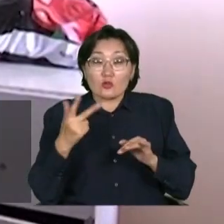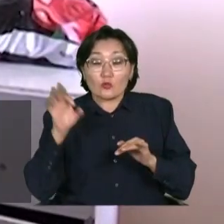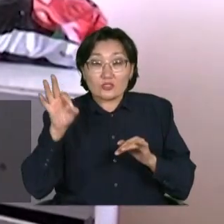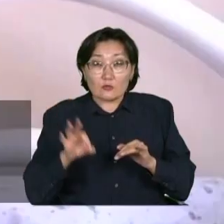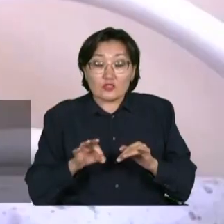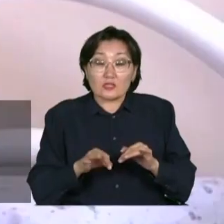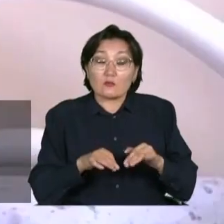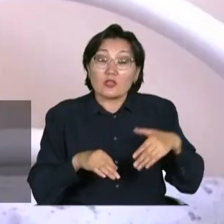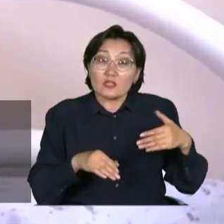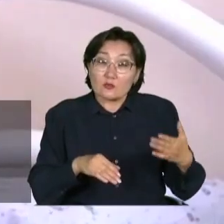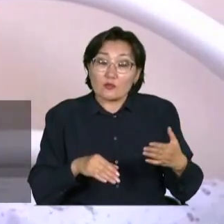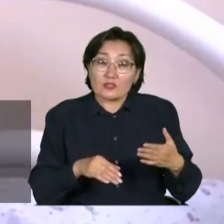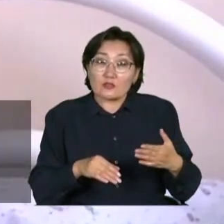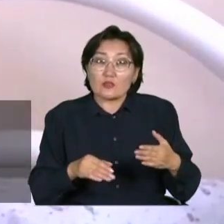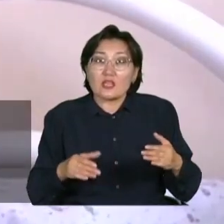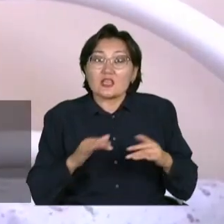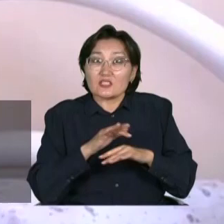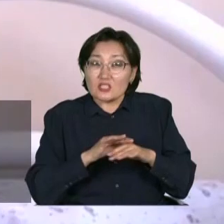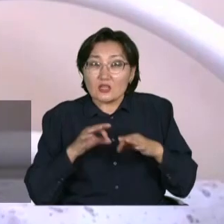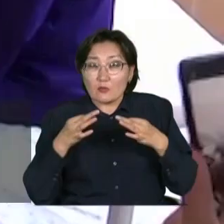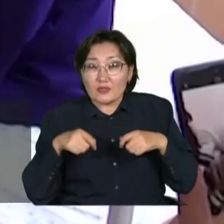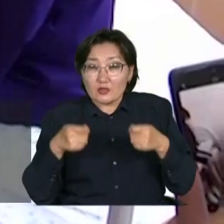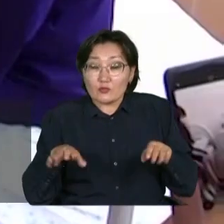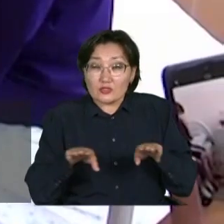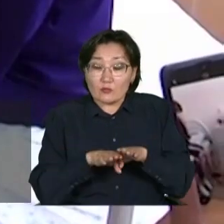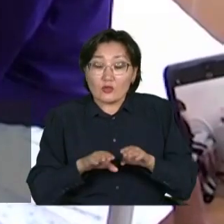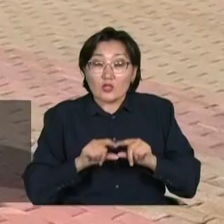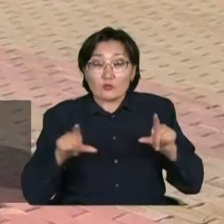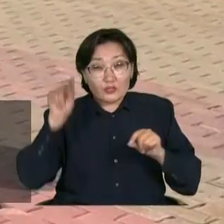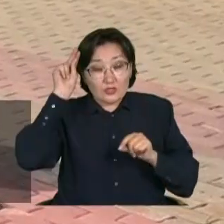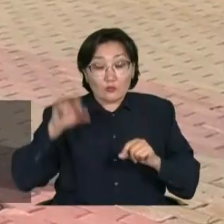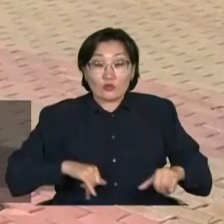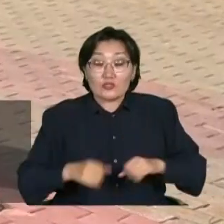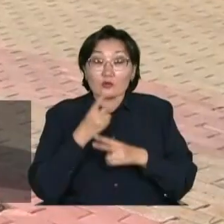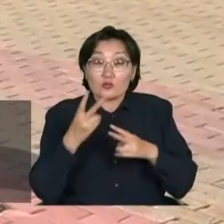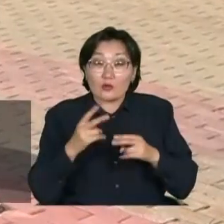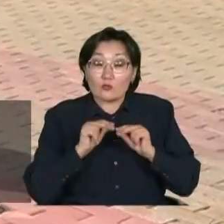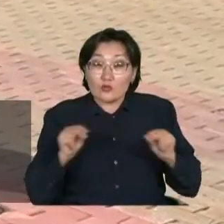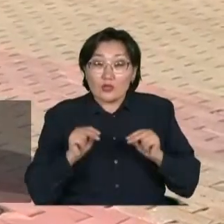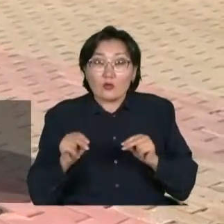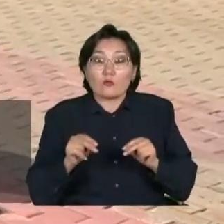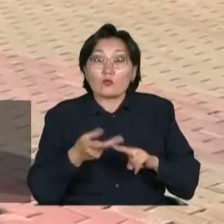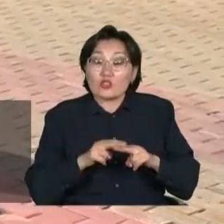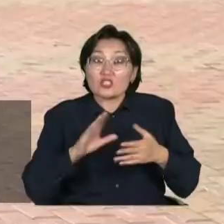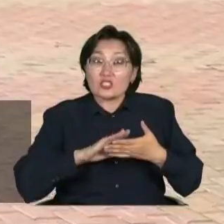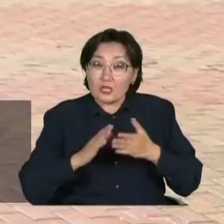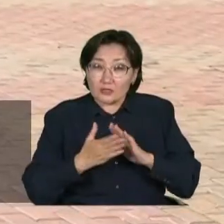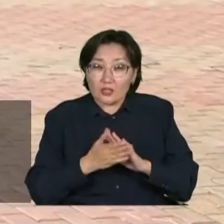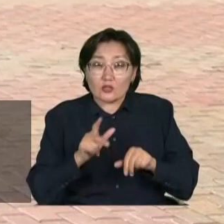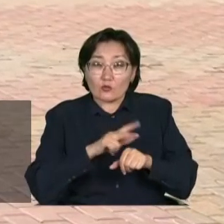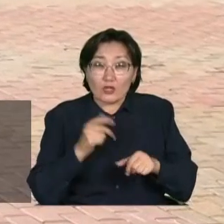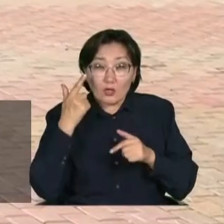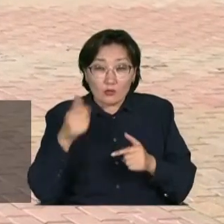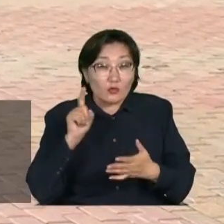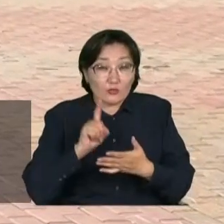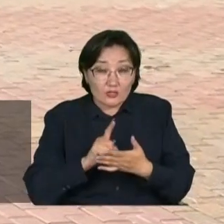30% жәбірленушінің кешірімімен жабылып келген екен. Мектепте бұзақылықты көрген мұғалім болған жағдайды құқық қорғау органдарына хабарлауға